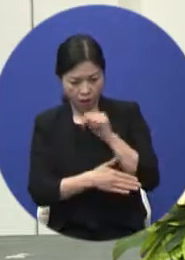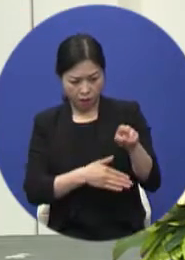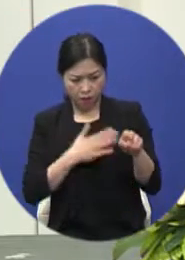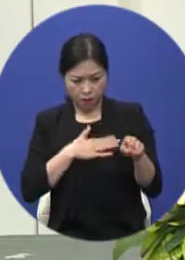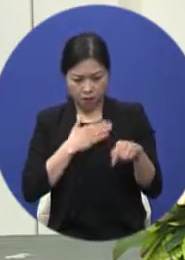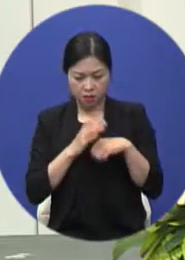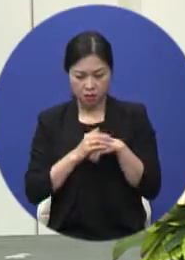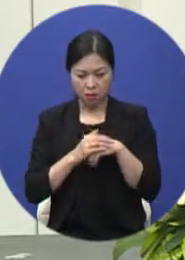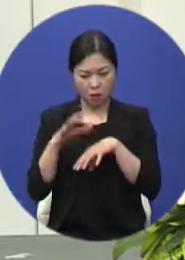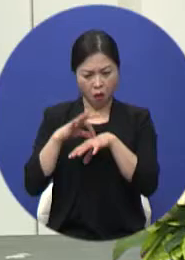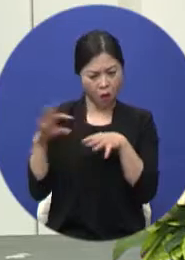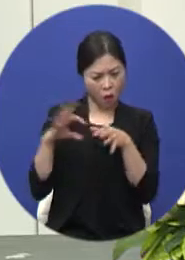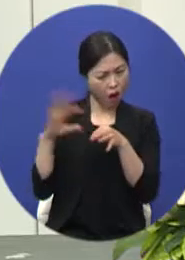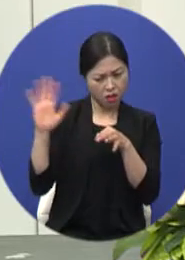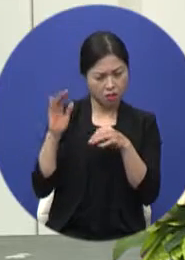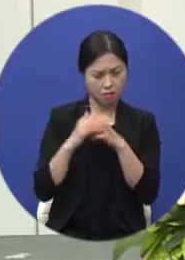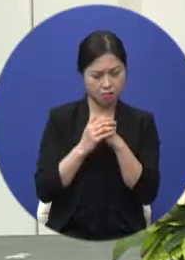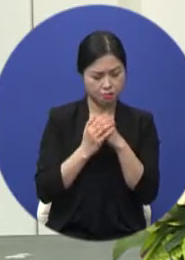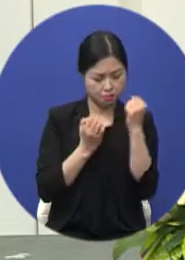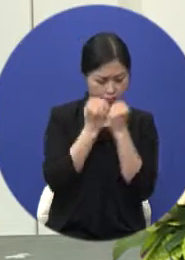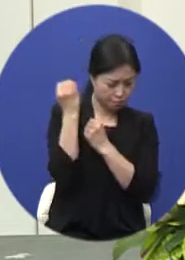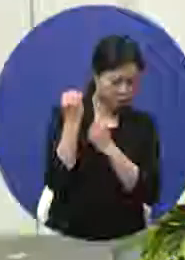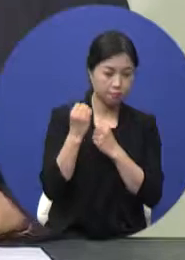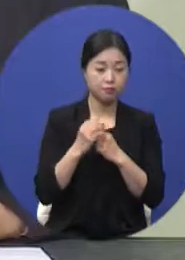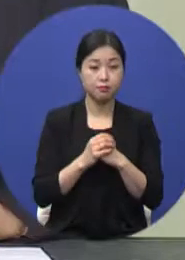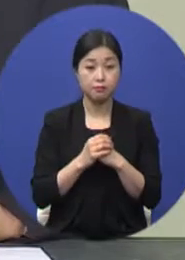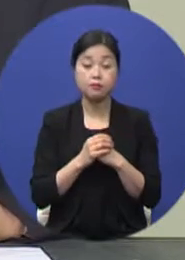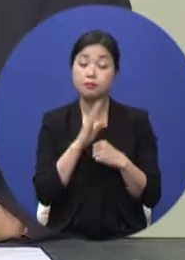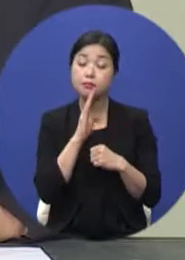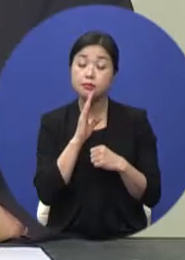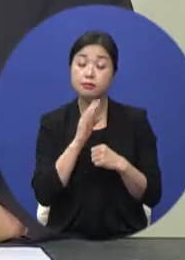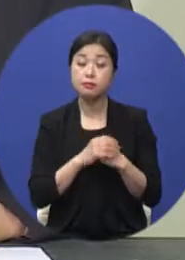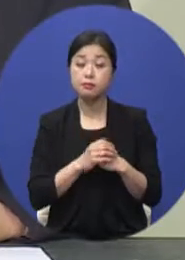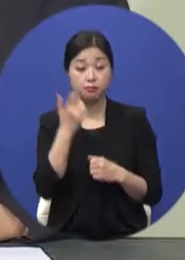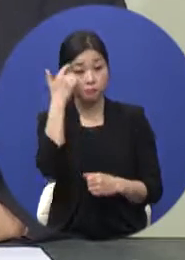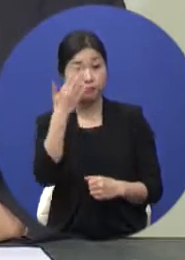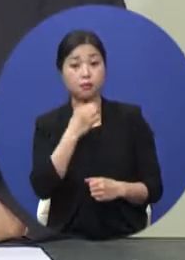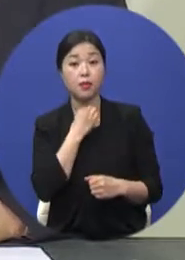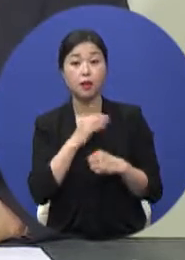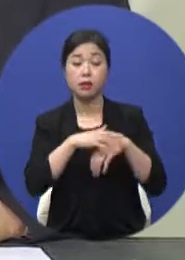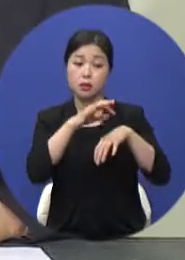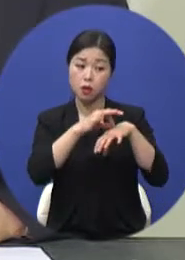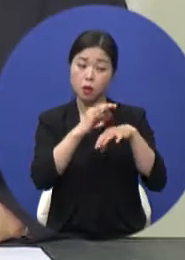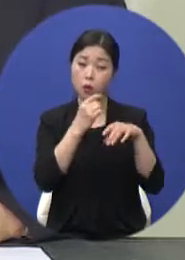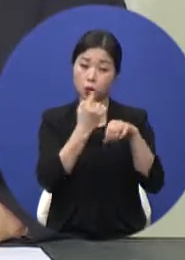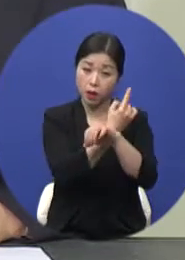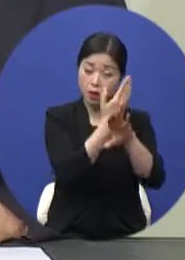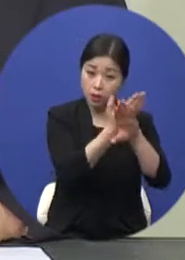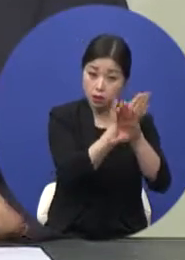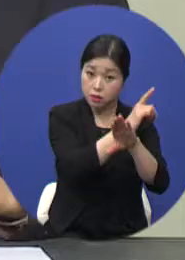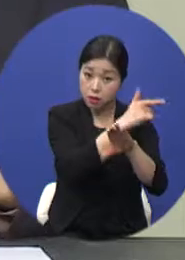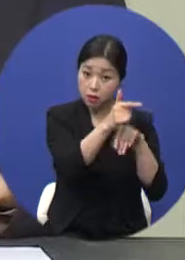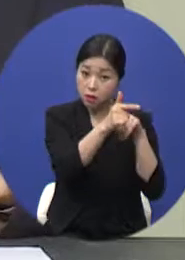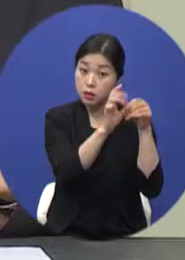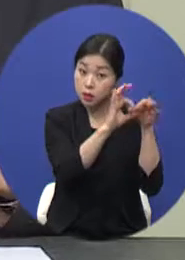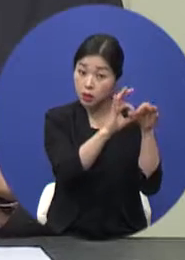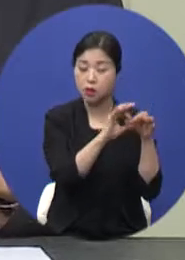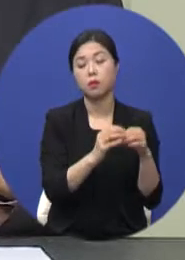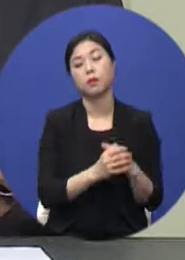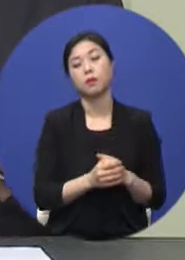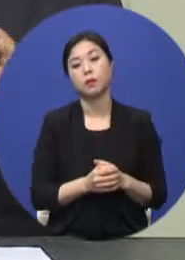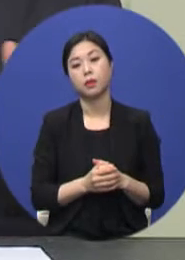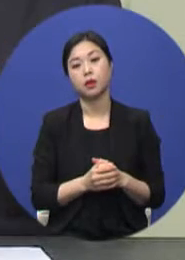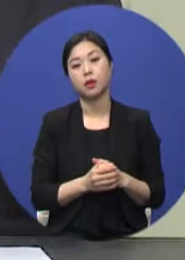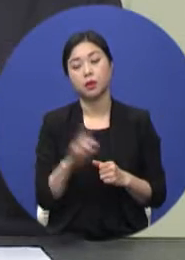회피를 많이 하셨고 네. 또 궁금한 거는요. 그 혹시 그 이 성적인 문제 말고 다른 쪽으로도 뭐, 예를 들어서